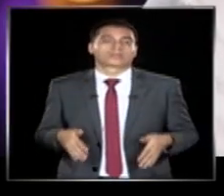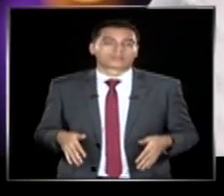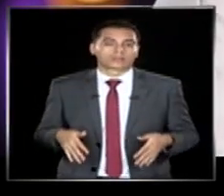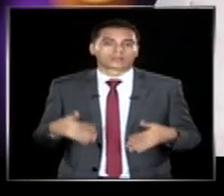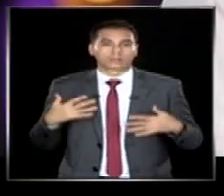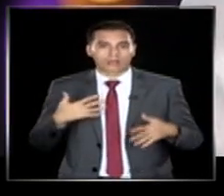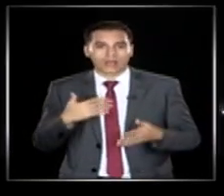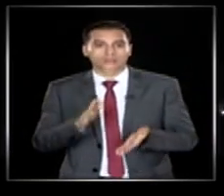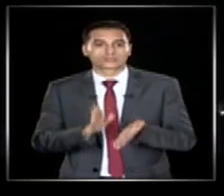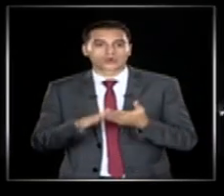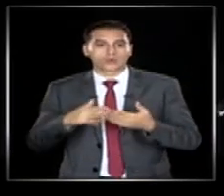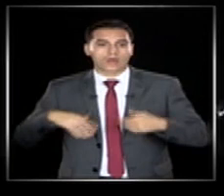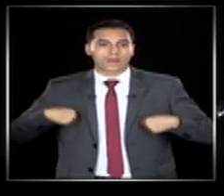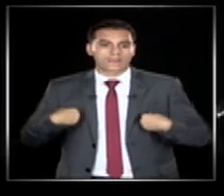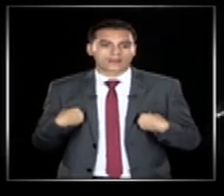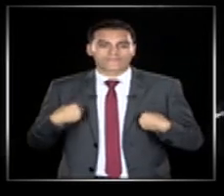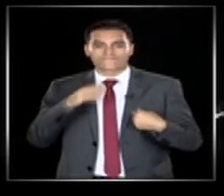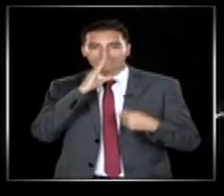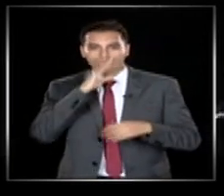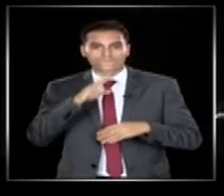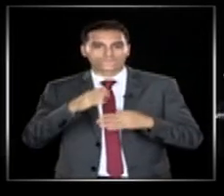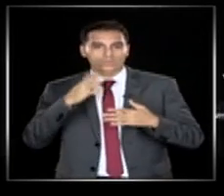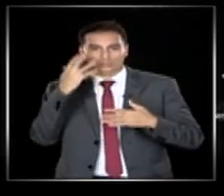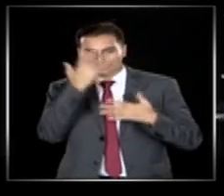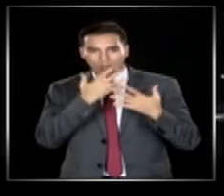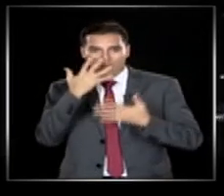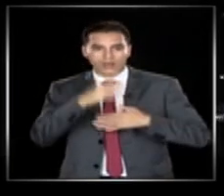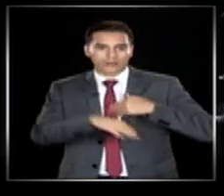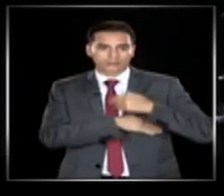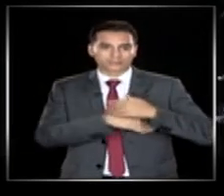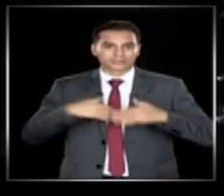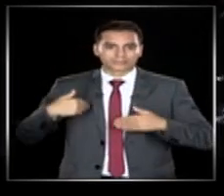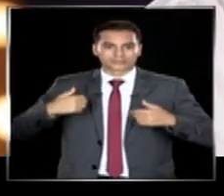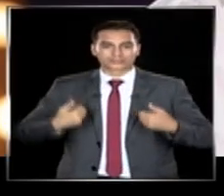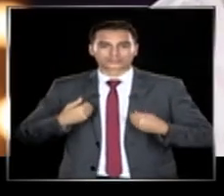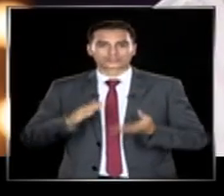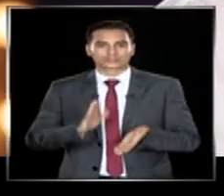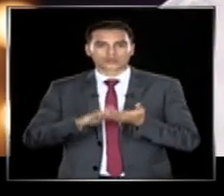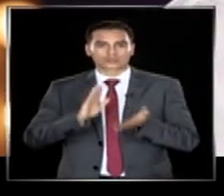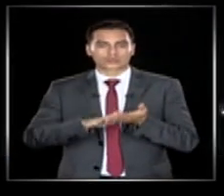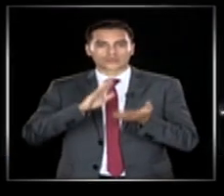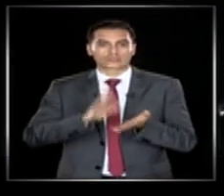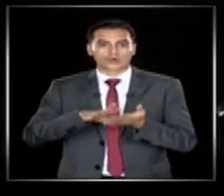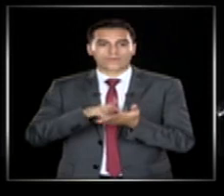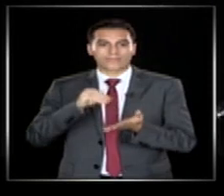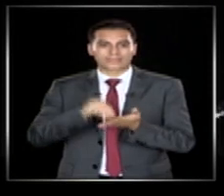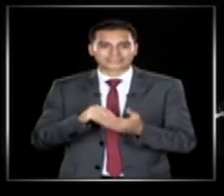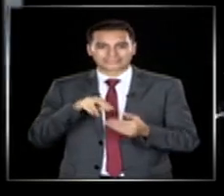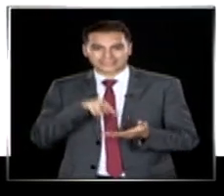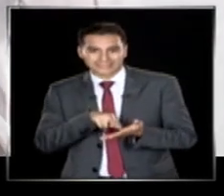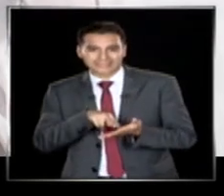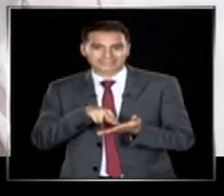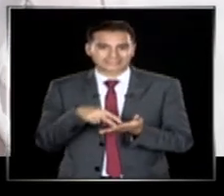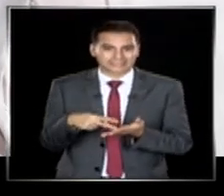فكنت ببرم فوط وأحط فوطين هنا وفوطين هنا وفوطين هنا علشان يقدر يسلك طول. ابتديت معاه مركز دائي القوات